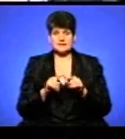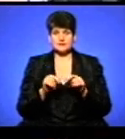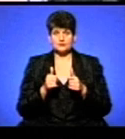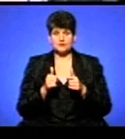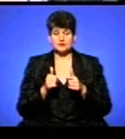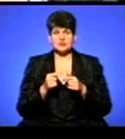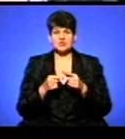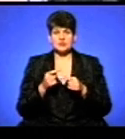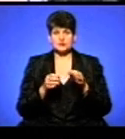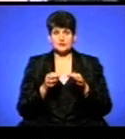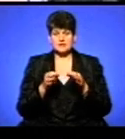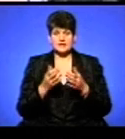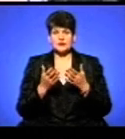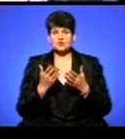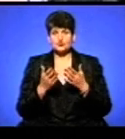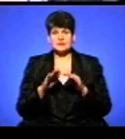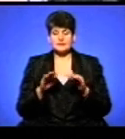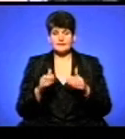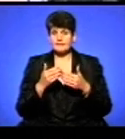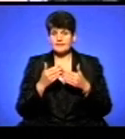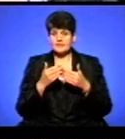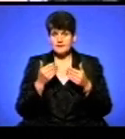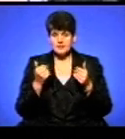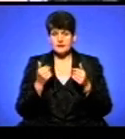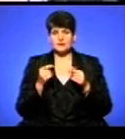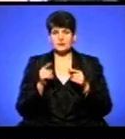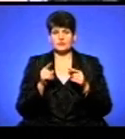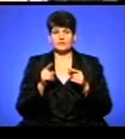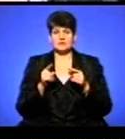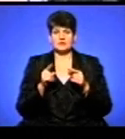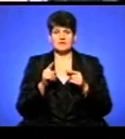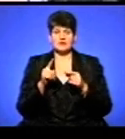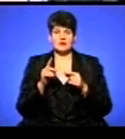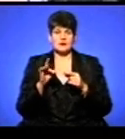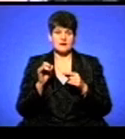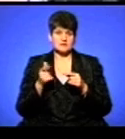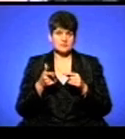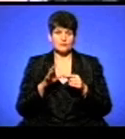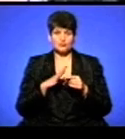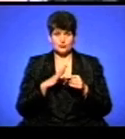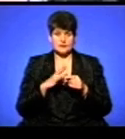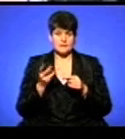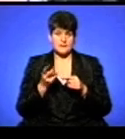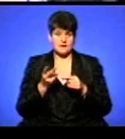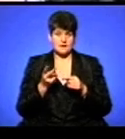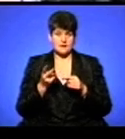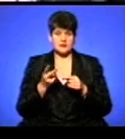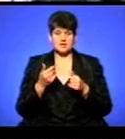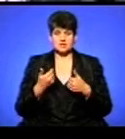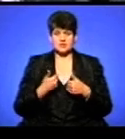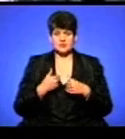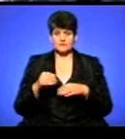суди. Якщо неповнолітніх дітей немає, тому вони розлучаються через раз. Навіть була така пара, мої клієнти, вони прожили в